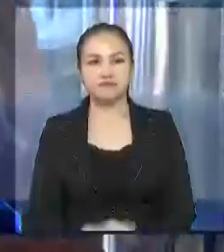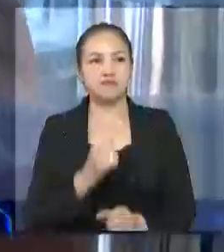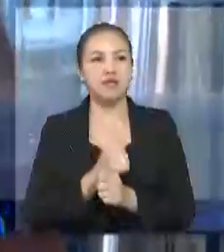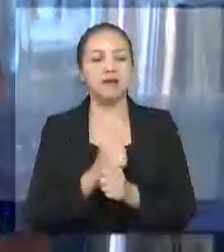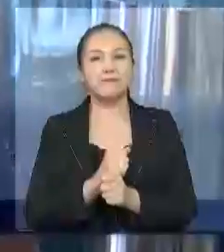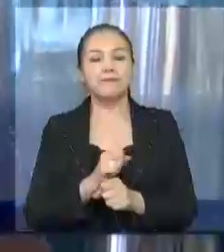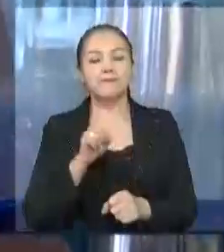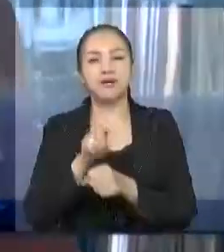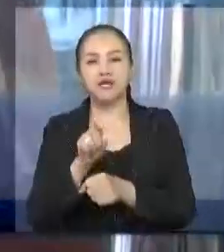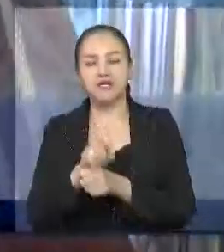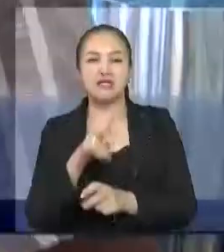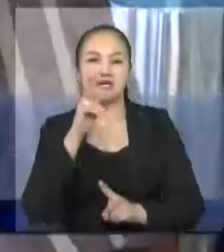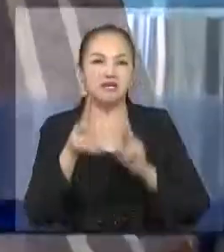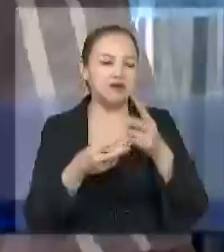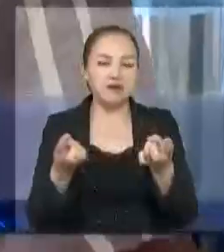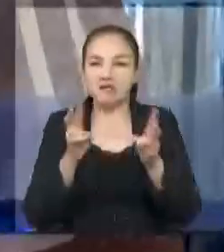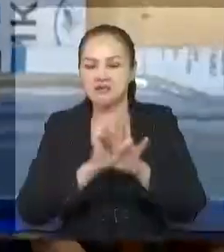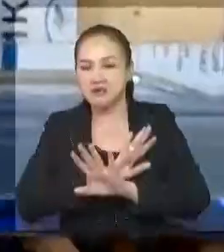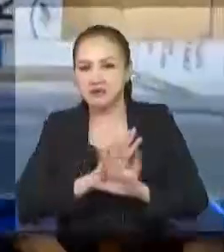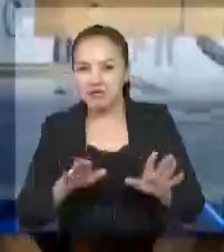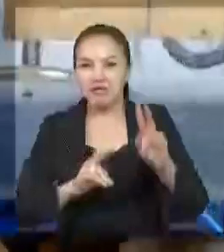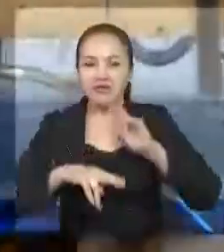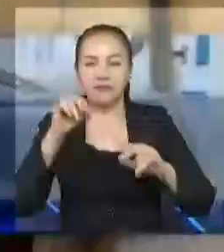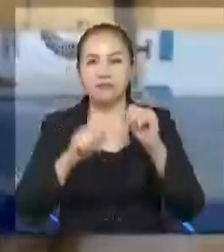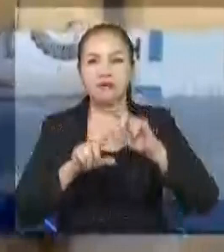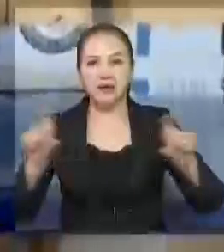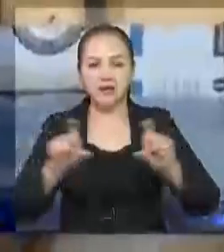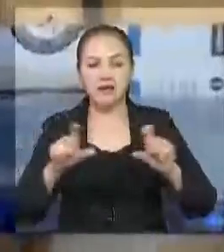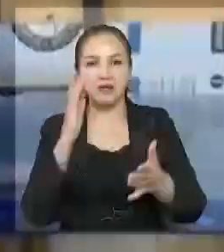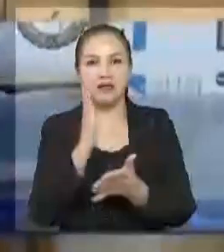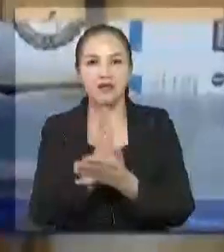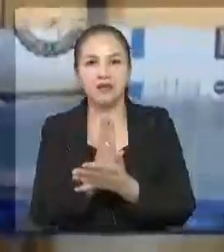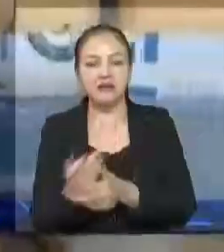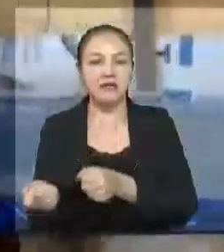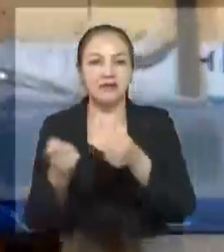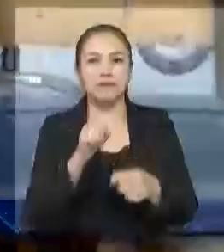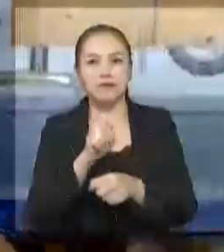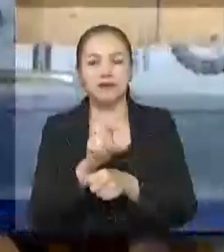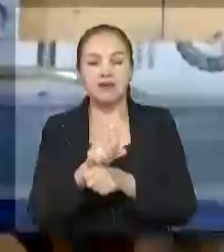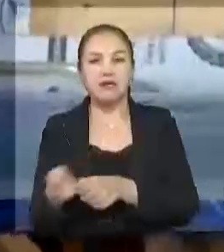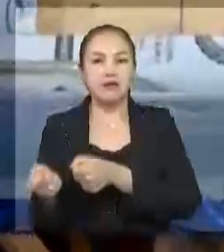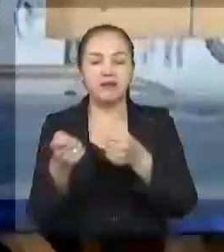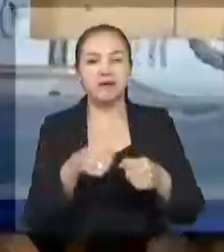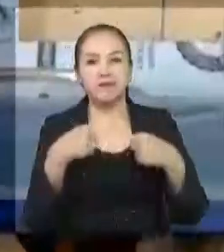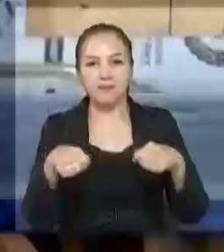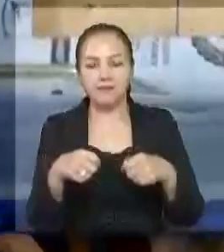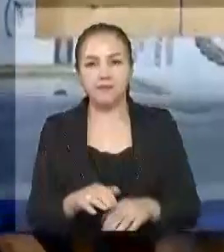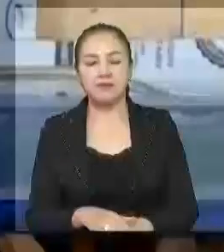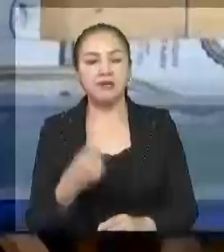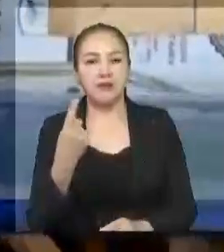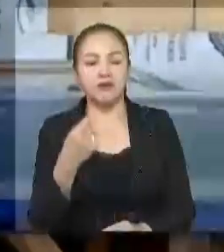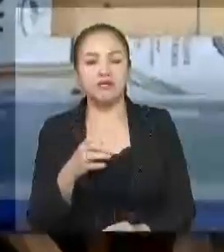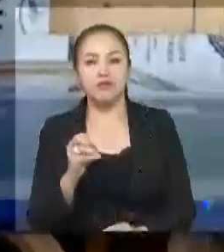Работаем по заказам, жаловаться не приходится. В строительном магазине «Мири» есть точка, приходит заказ и транспортируем товар. Стоимость